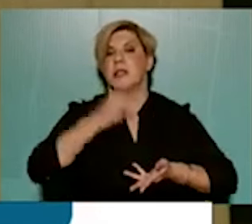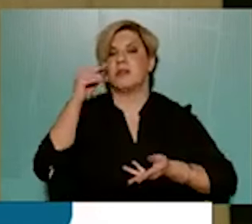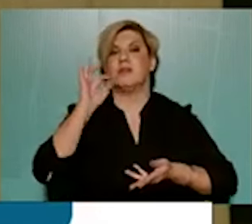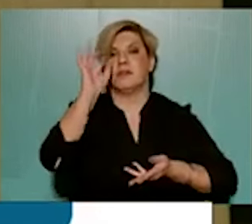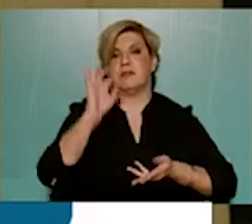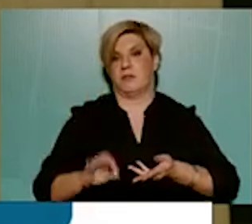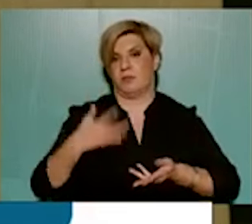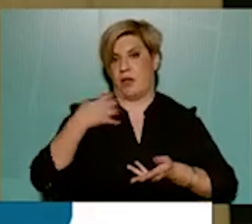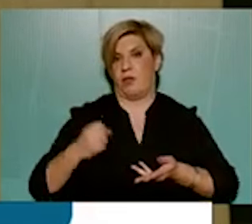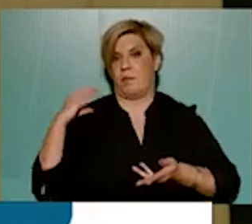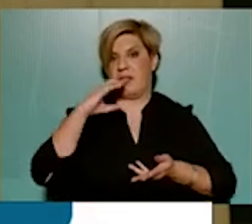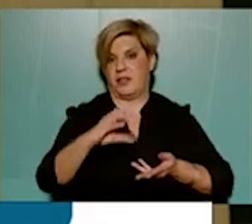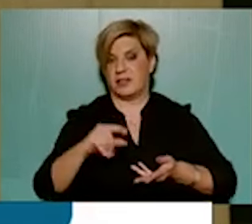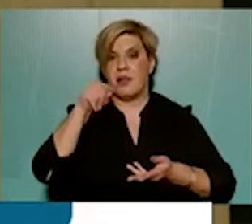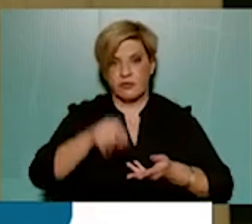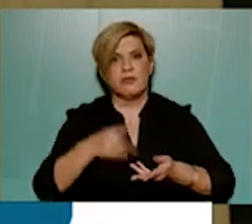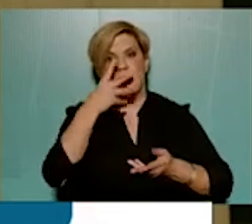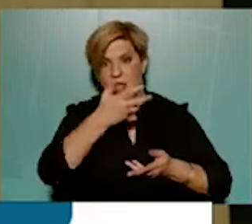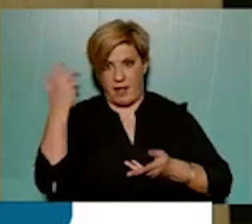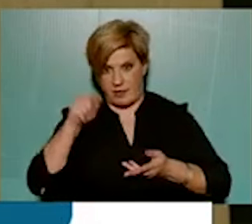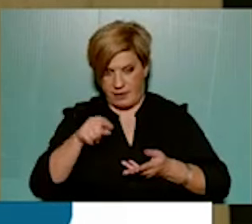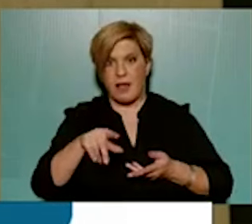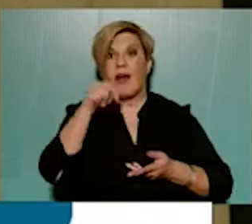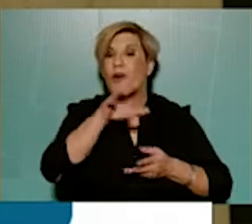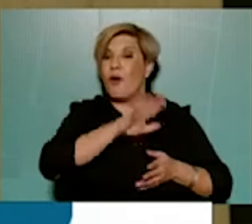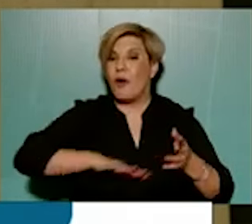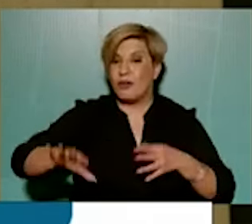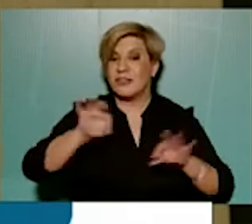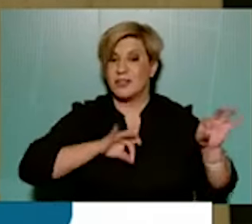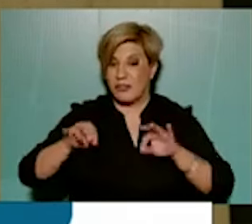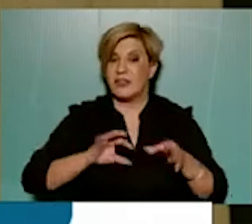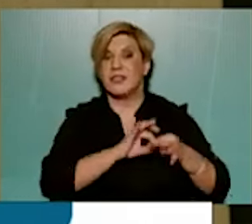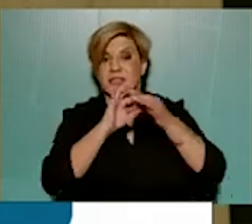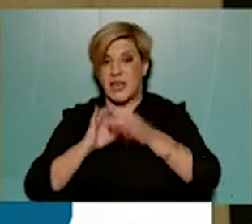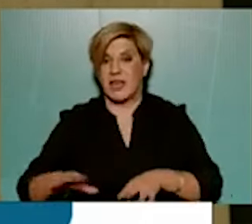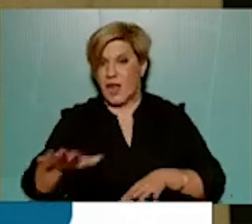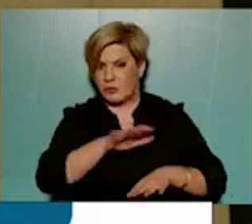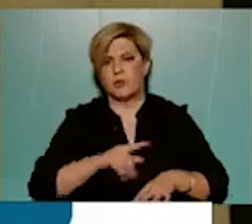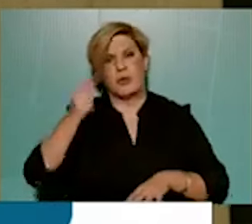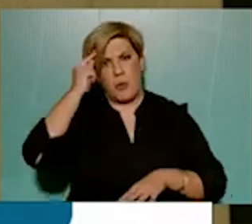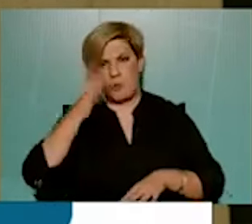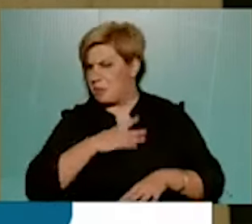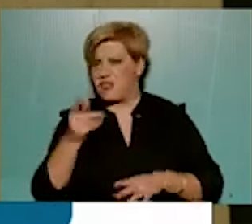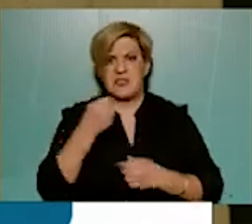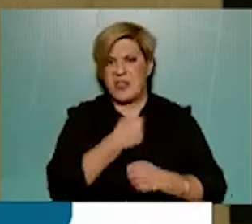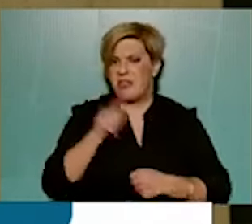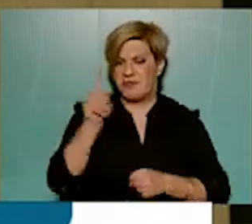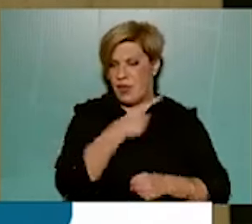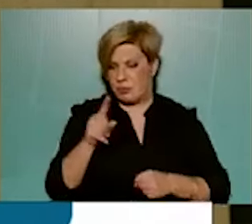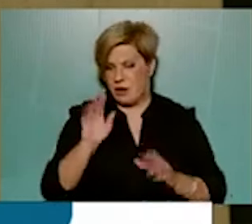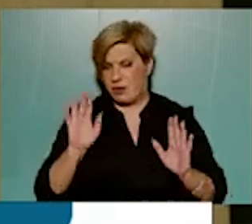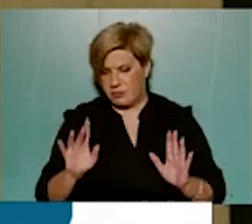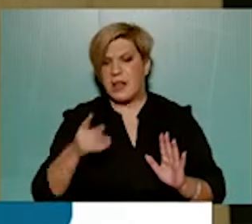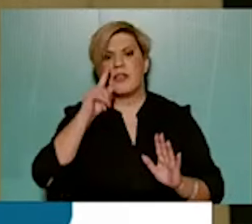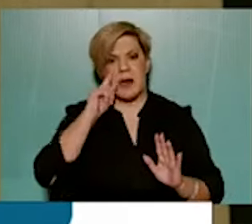στόχων κάθε επένδυσης. Με αυτή την έννοια, το ειδικό χωρικό σχέδιο και οι συνέχειές του, που κατά τη γνώμη μας δεν διαφέρουν δραματικά